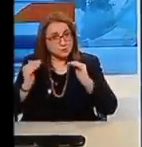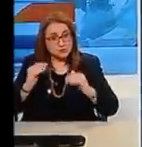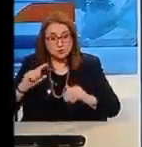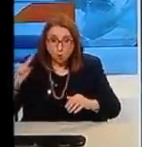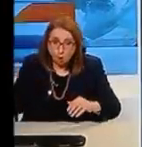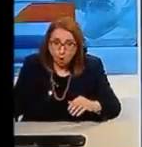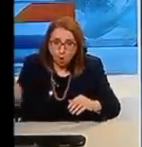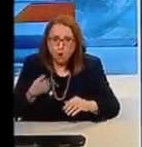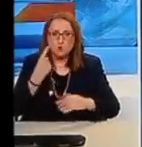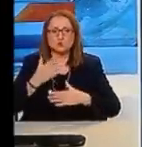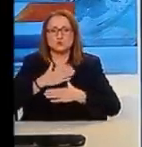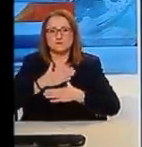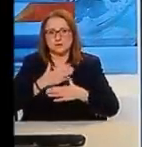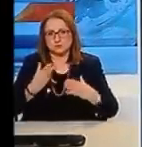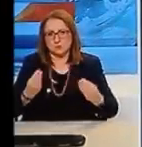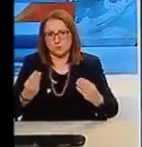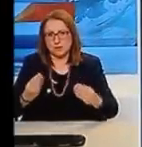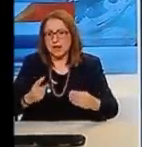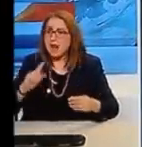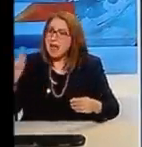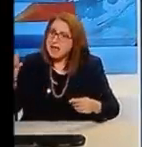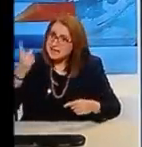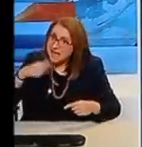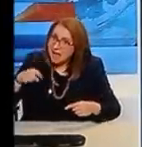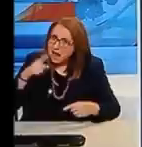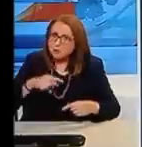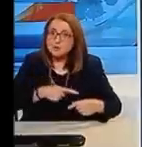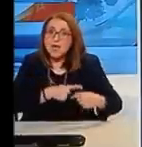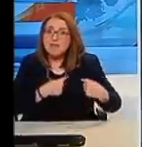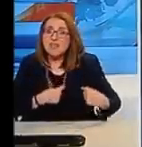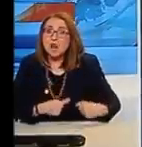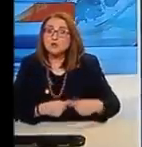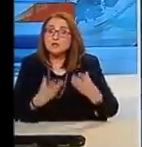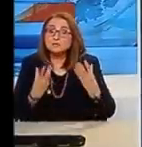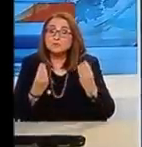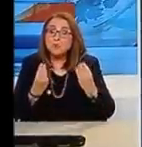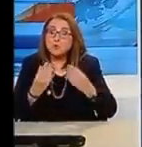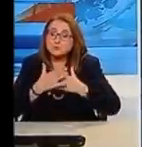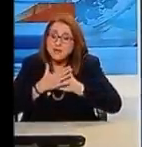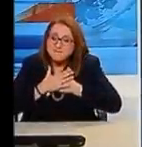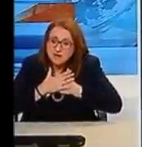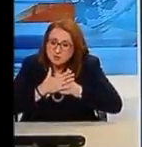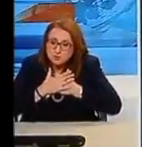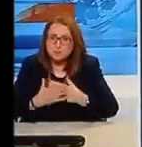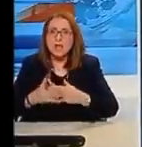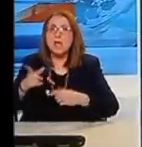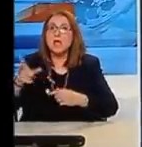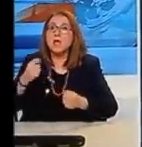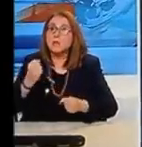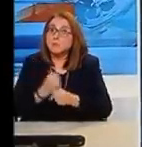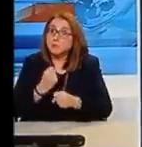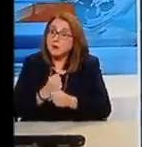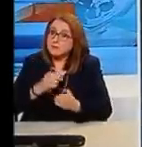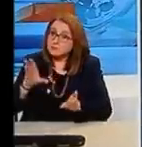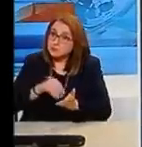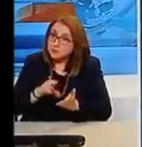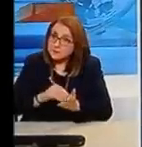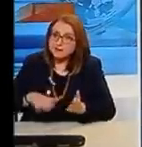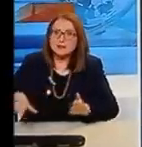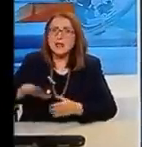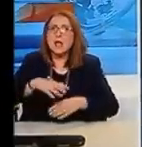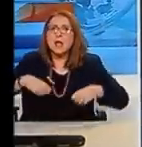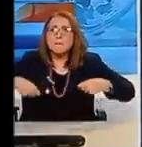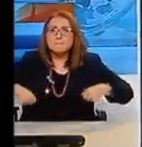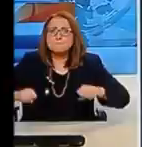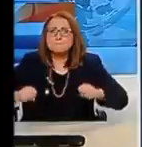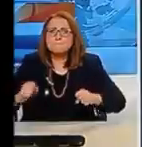εκείνους τους αφανείς ήρωες των τελευταίων 6 εβδομάδων. Στους εθελοντές, στους εργαζόμενους των σούπερ μάρκετς, στα παιδιά των delivery και τους συναδέλφους τους